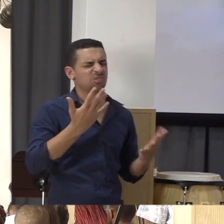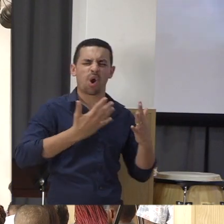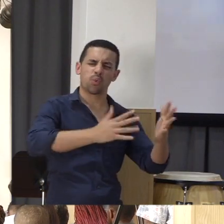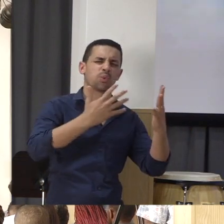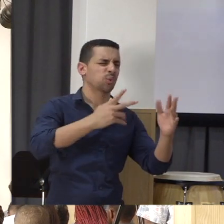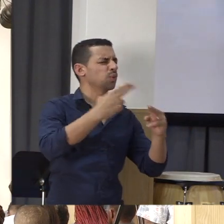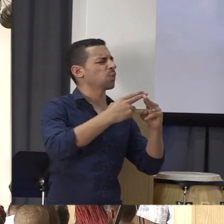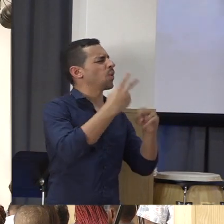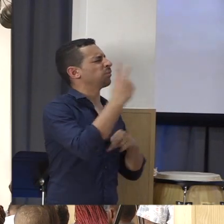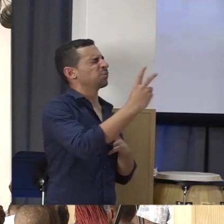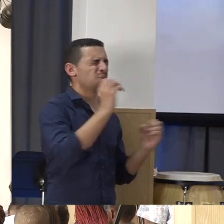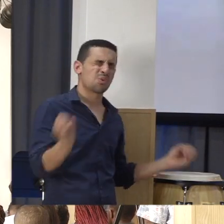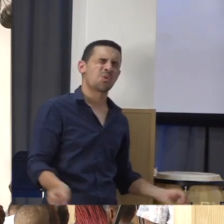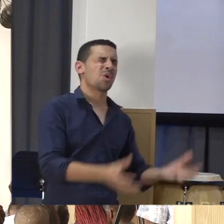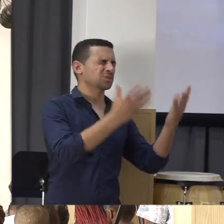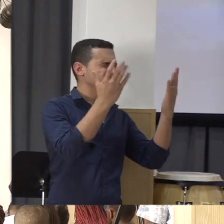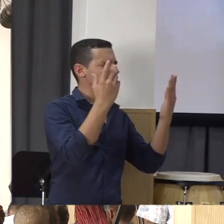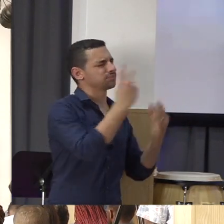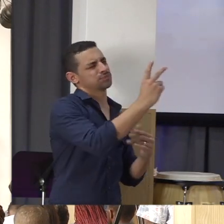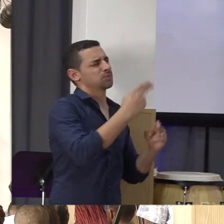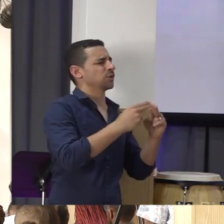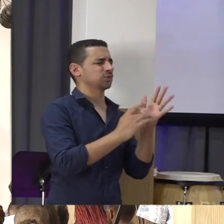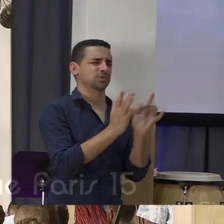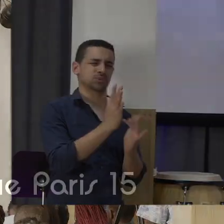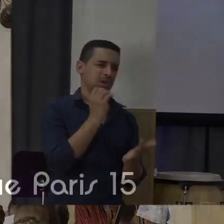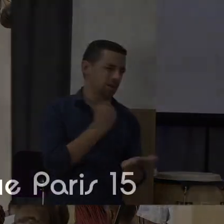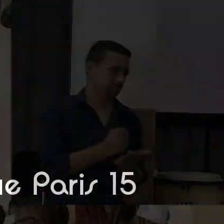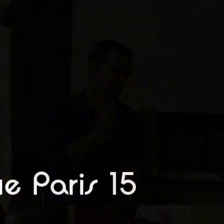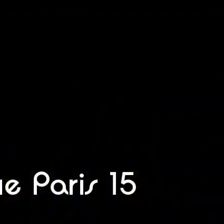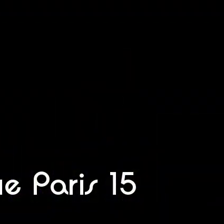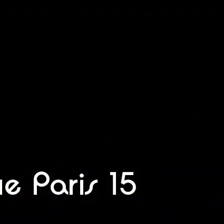que louange et gloire te reviennent. Au nom de Jésus, amen. On va passer à la Sainte Seine.